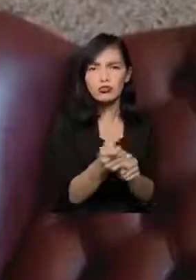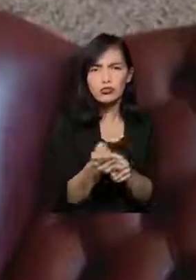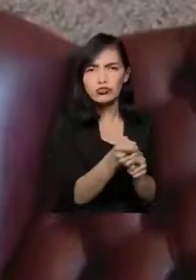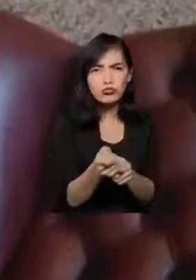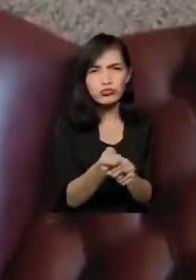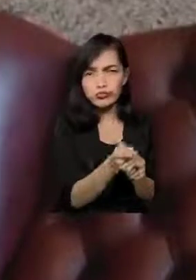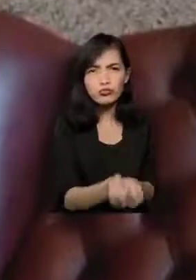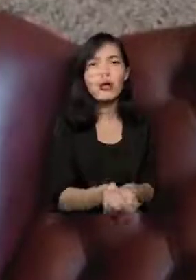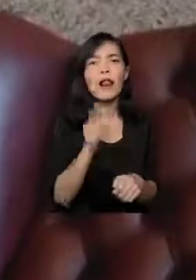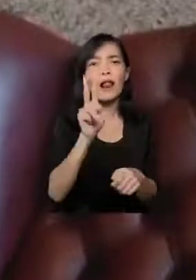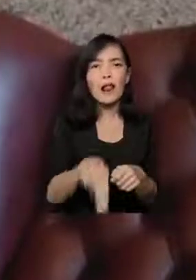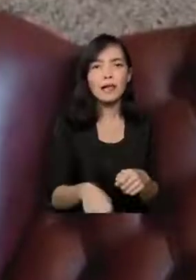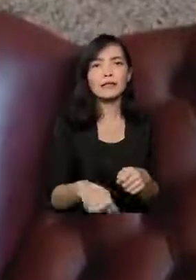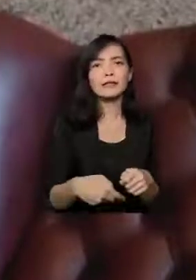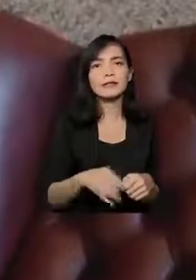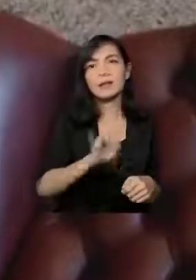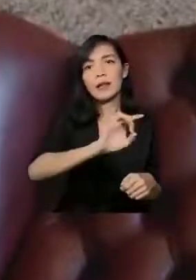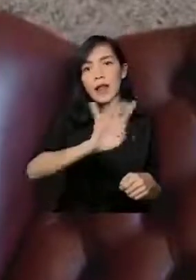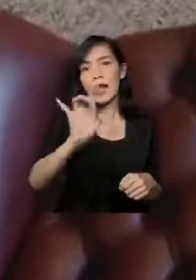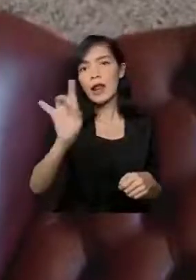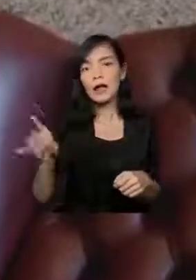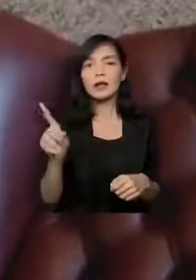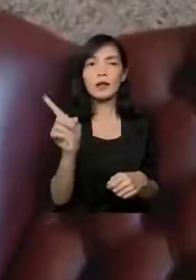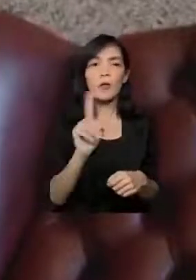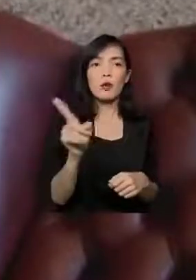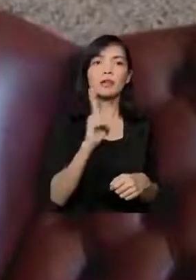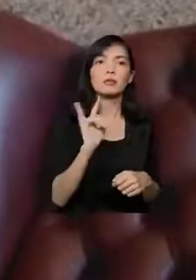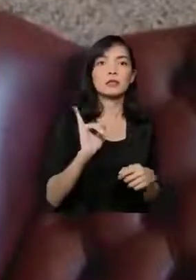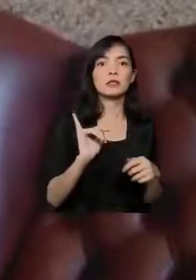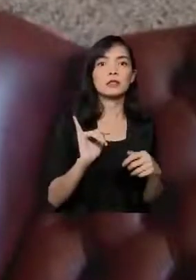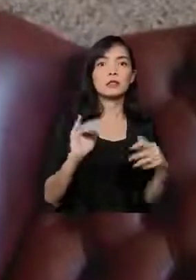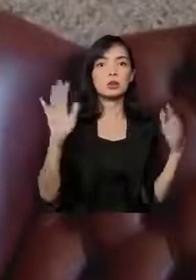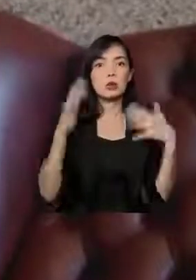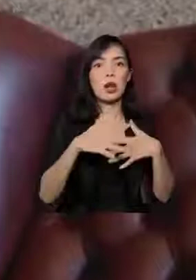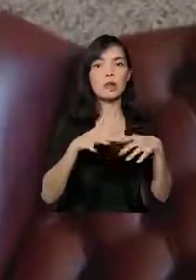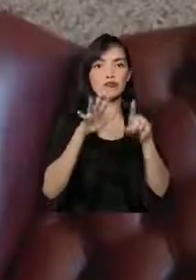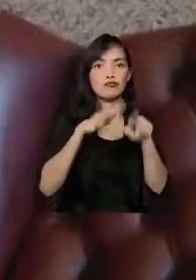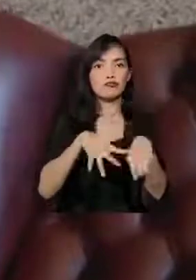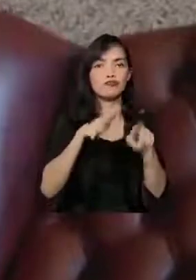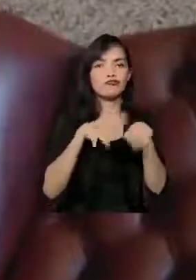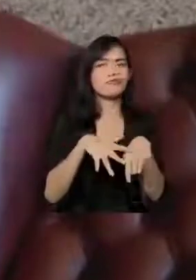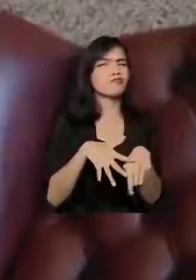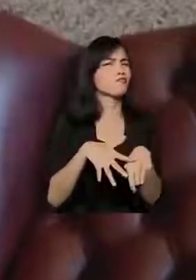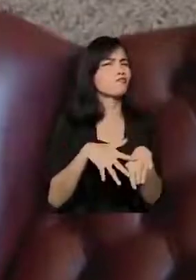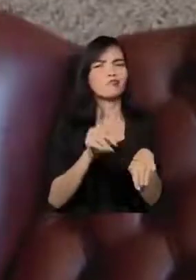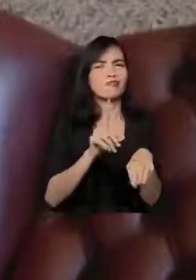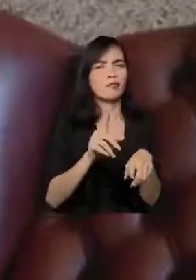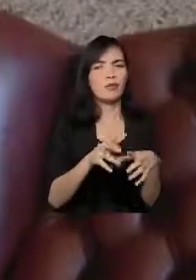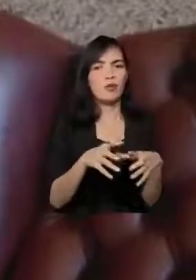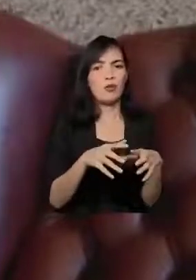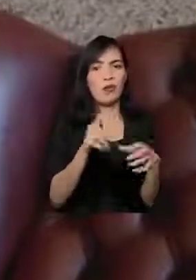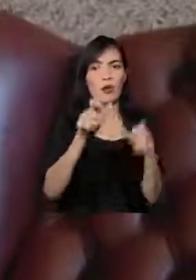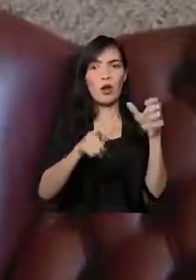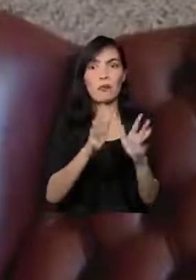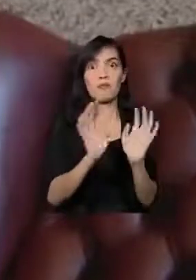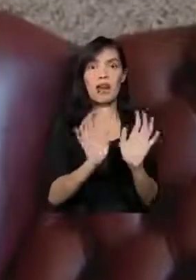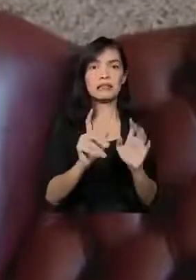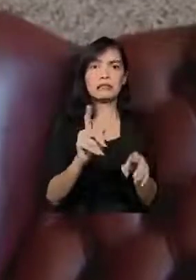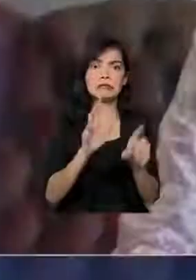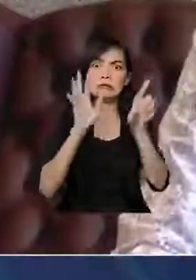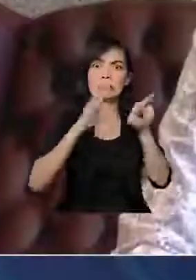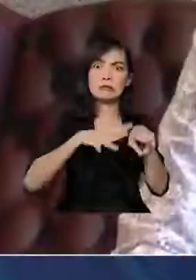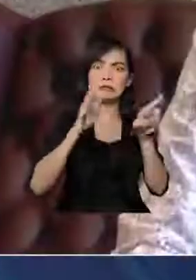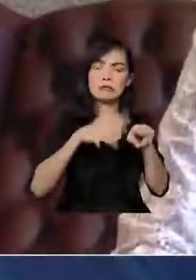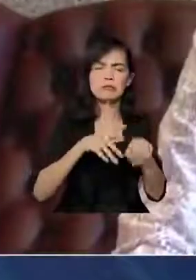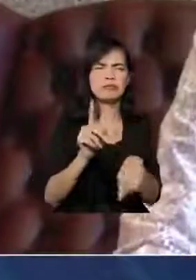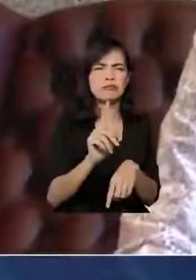kemudian yang lain-lain tidak kulit melakukan Resort berjamaah dalam jumlah yang banyak Hai